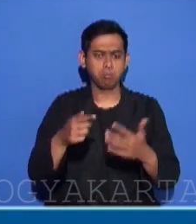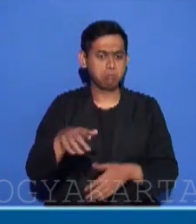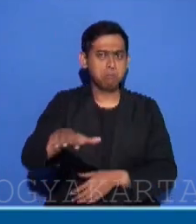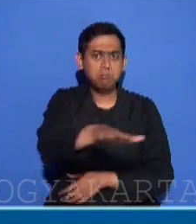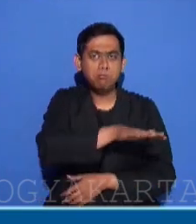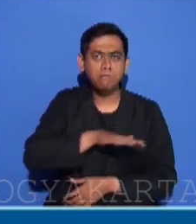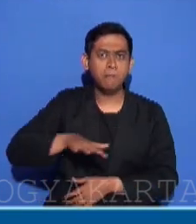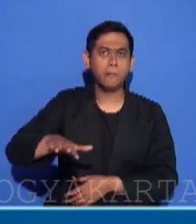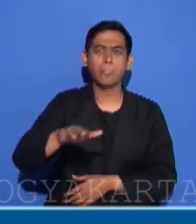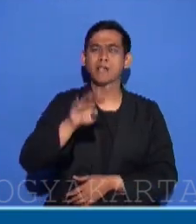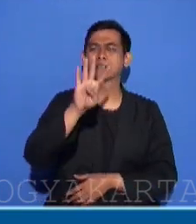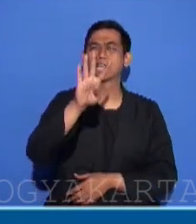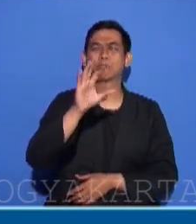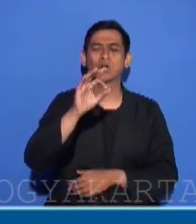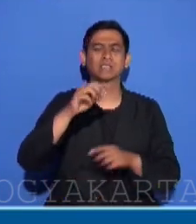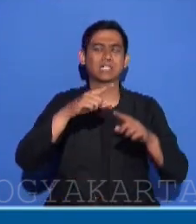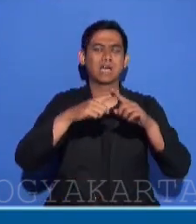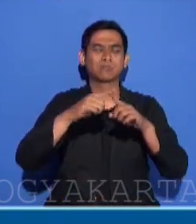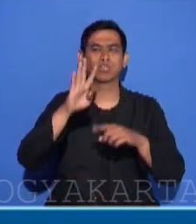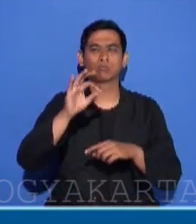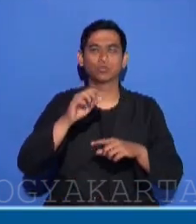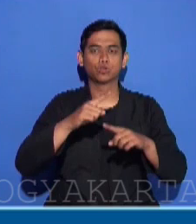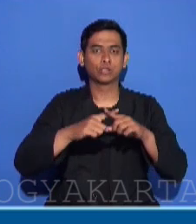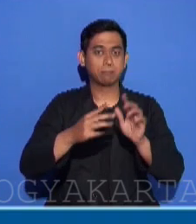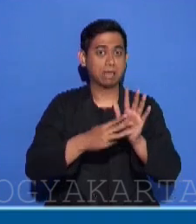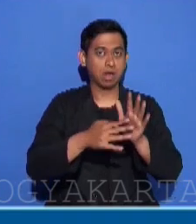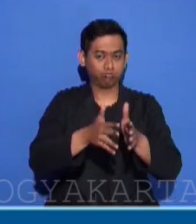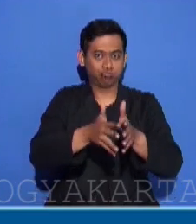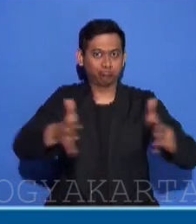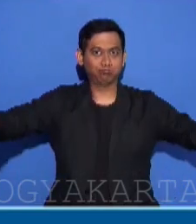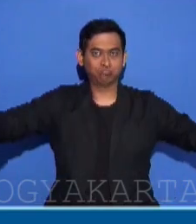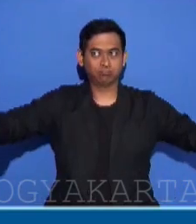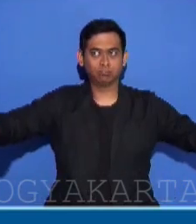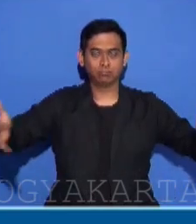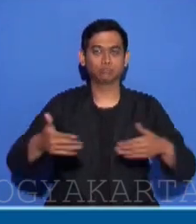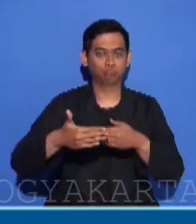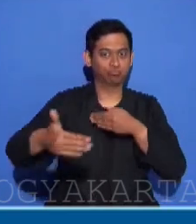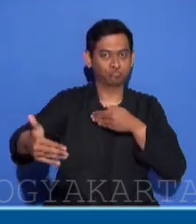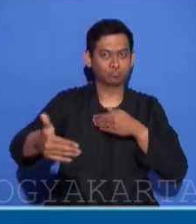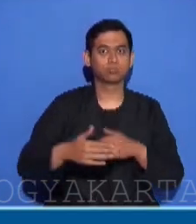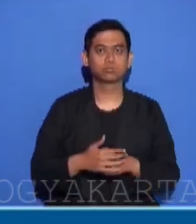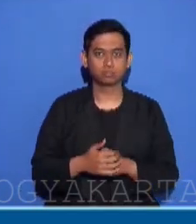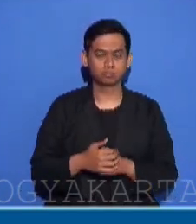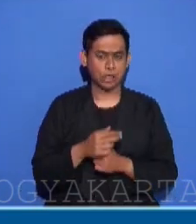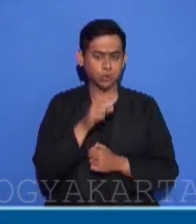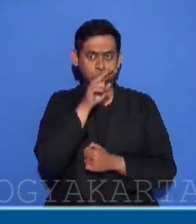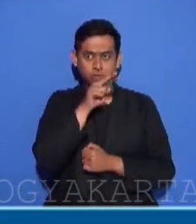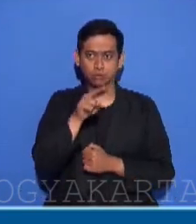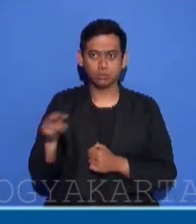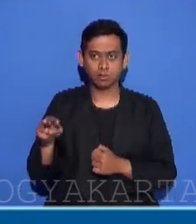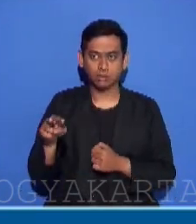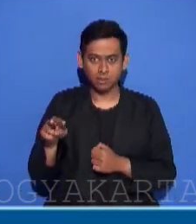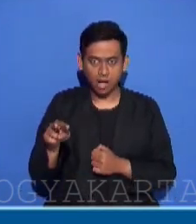lahanang met peranganang sanguli saking bangunanjid perangan